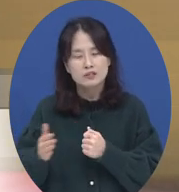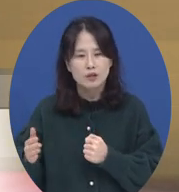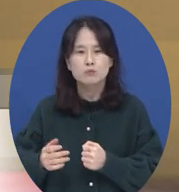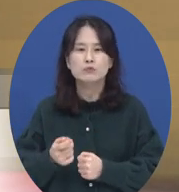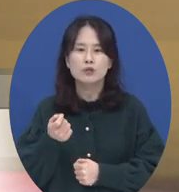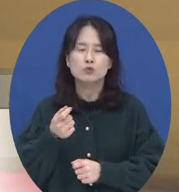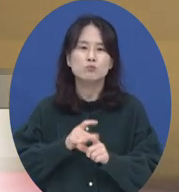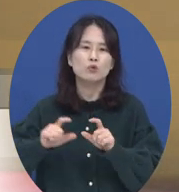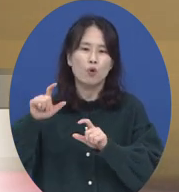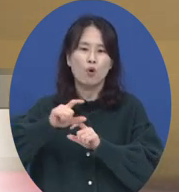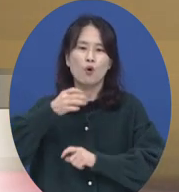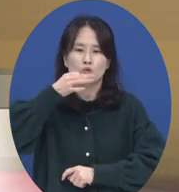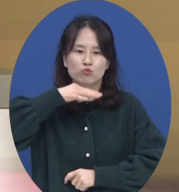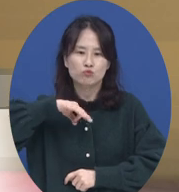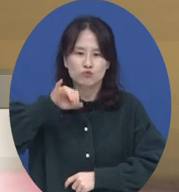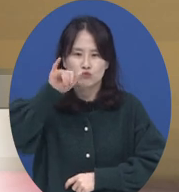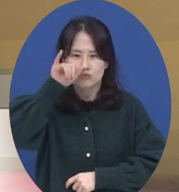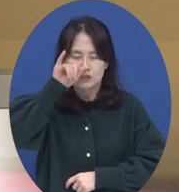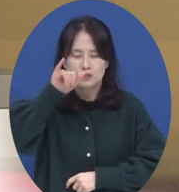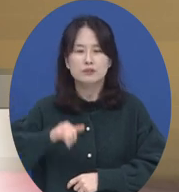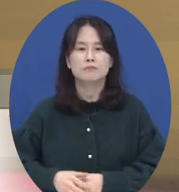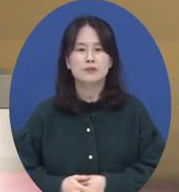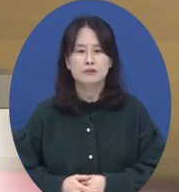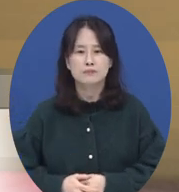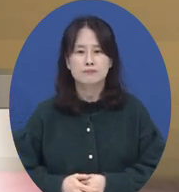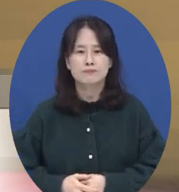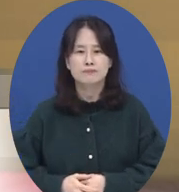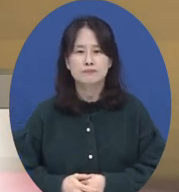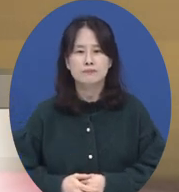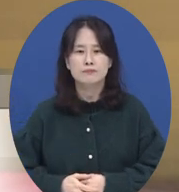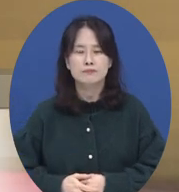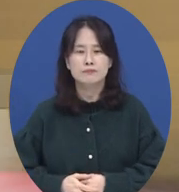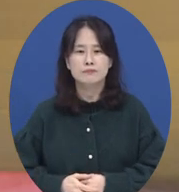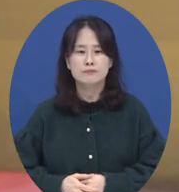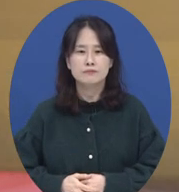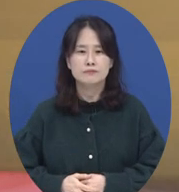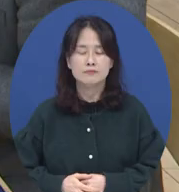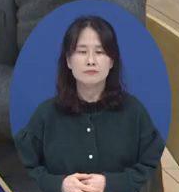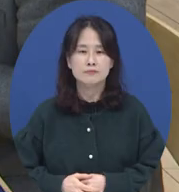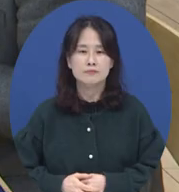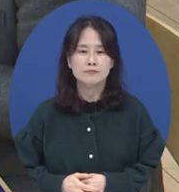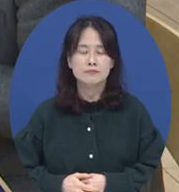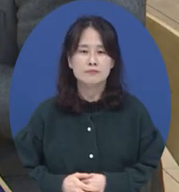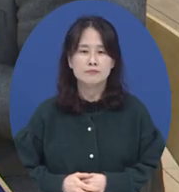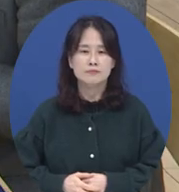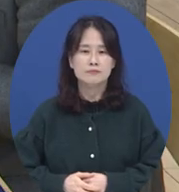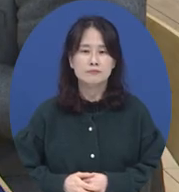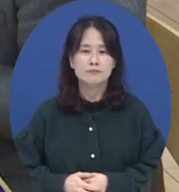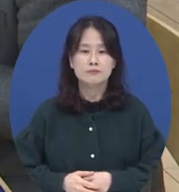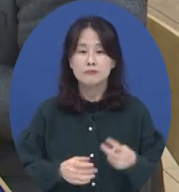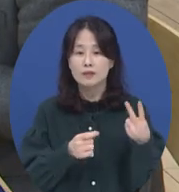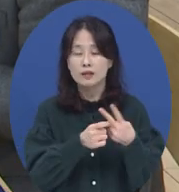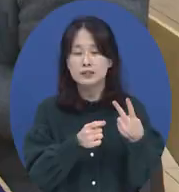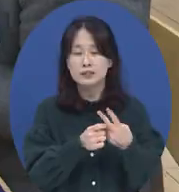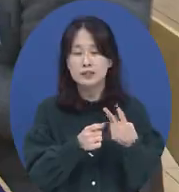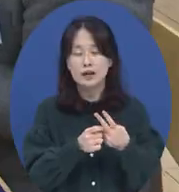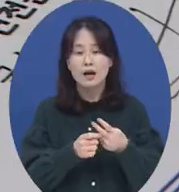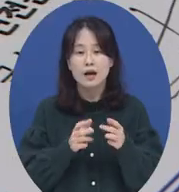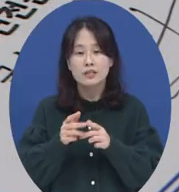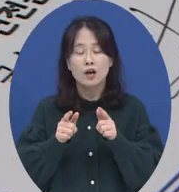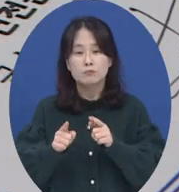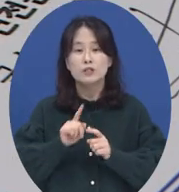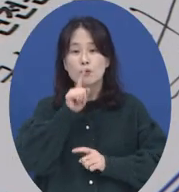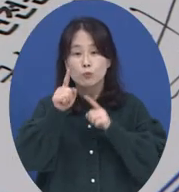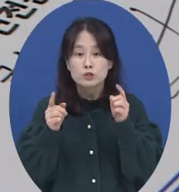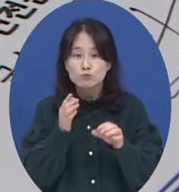더 쉬울 거기 때문에 훨씬 저렴할 거라는. 최근 2차 사업지 공개 모집을